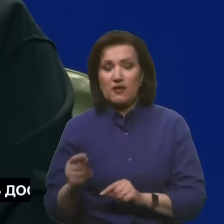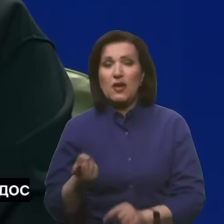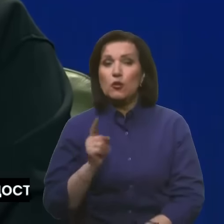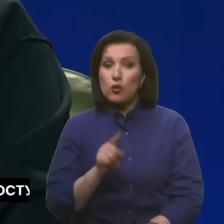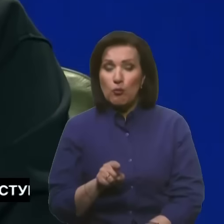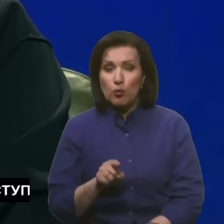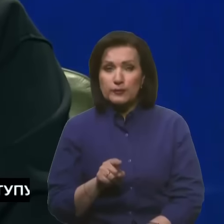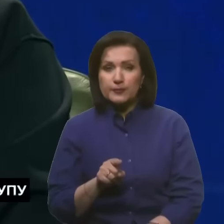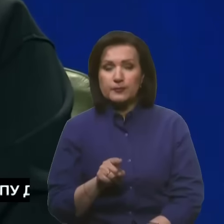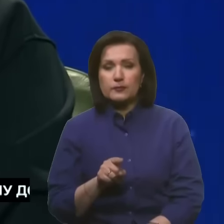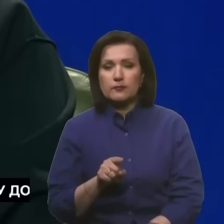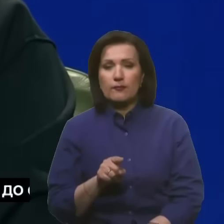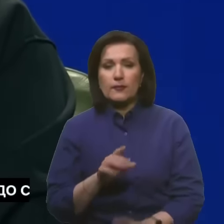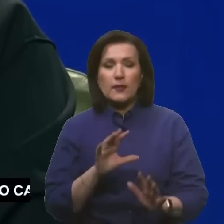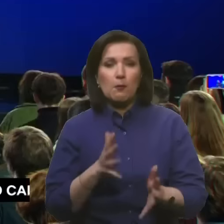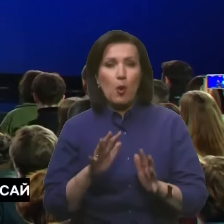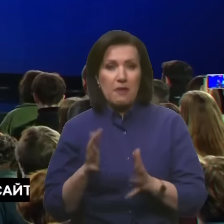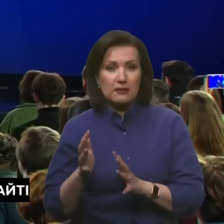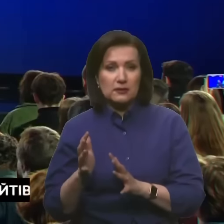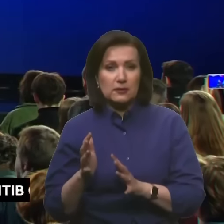тому момент